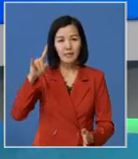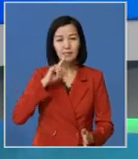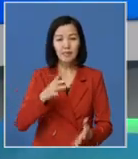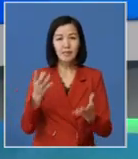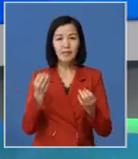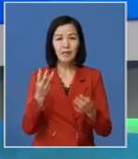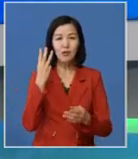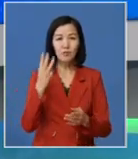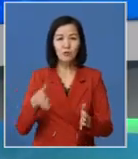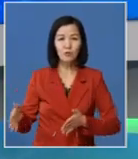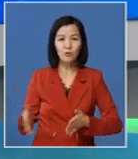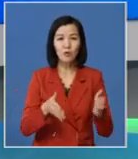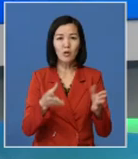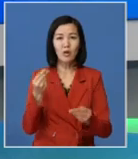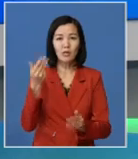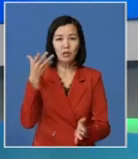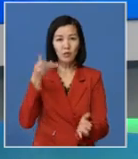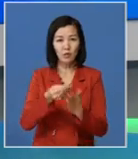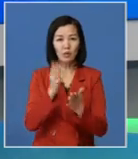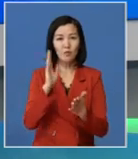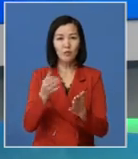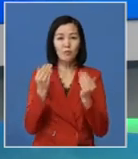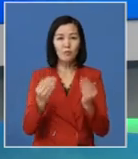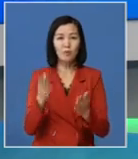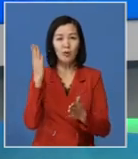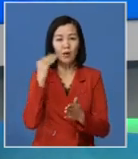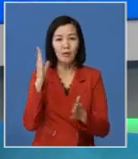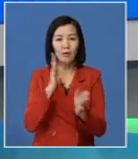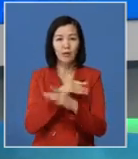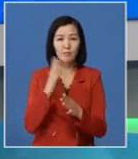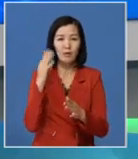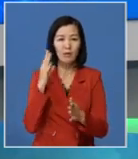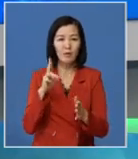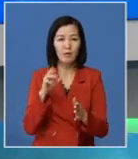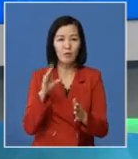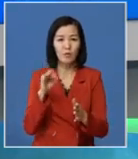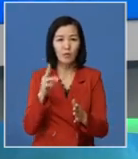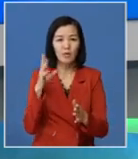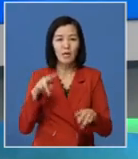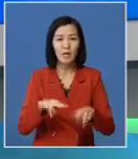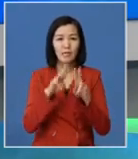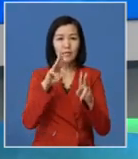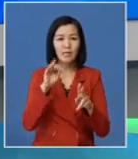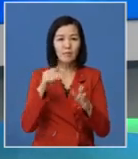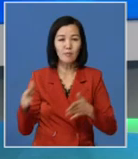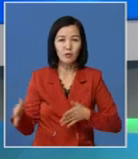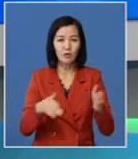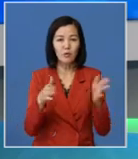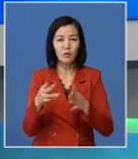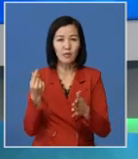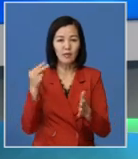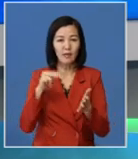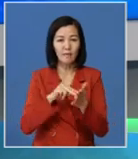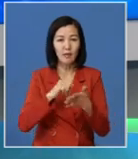Елімізде тағы үш ақылы жол пайда болды. Бүгіннен бастап Алматы Қапшағай, Алматы Қорғас, Астана Теміртау бағытындағы транзиттік трассаларға тариф